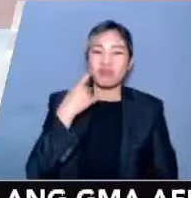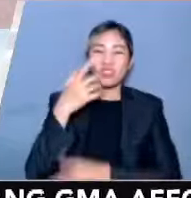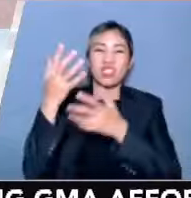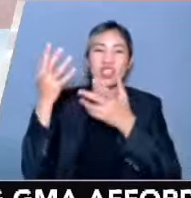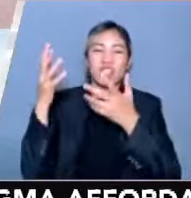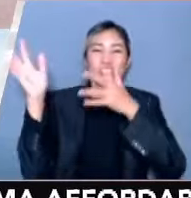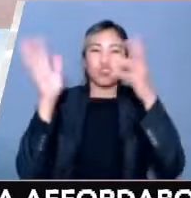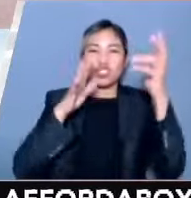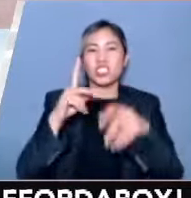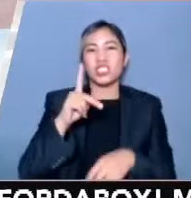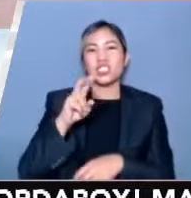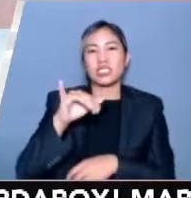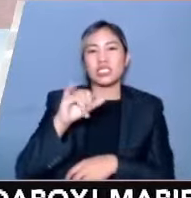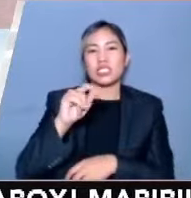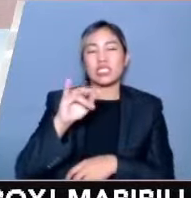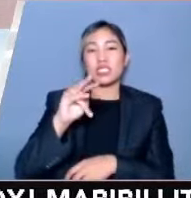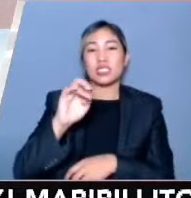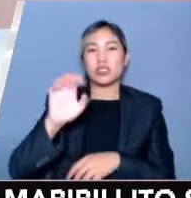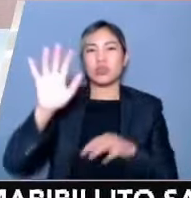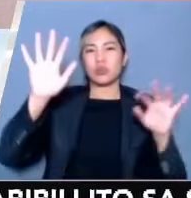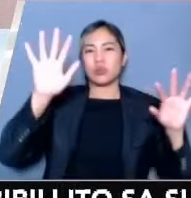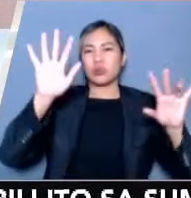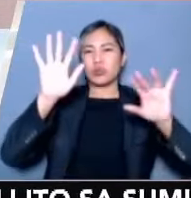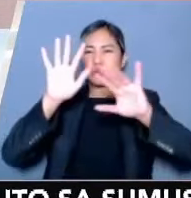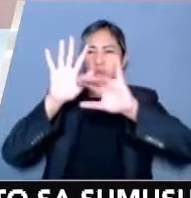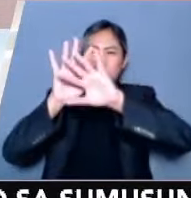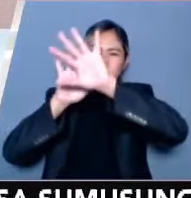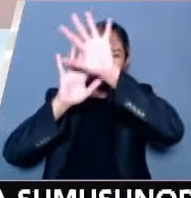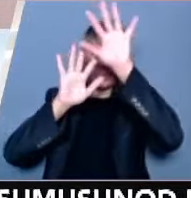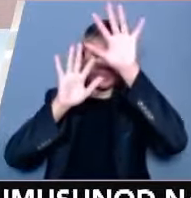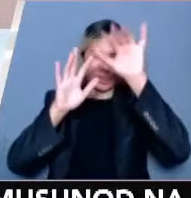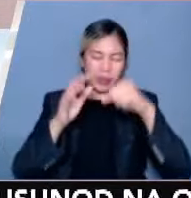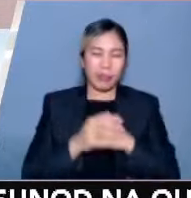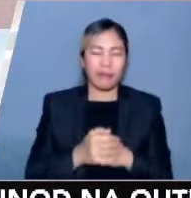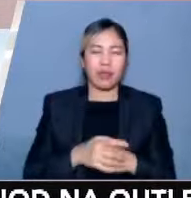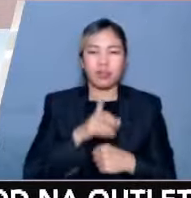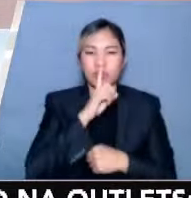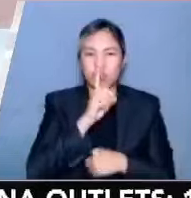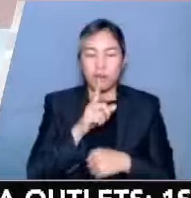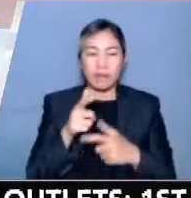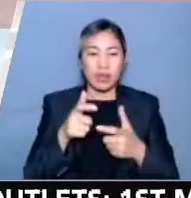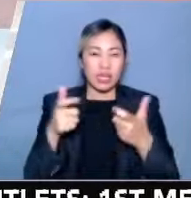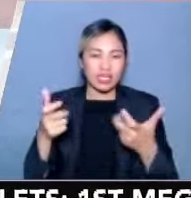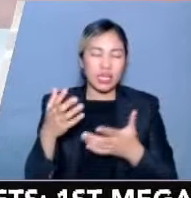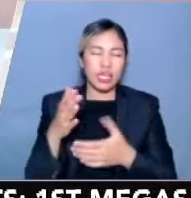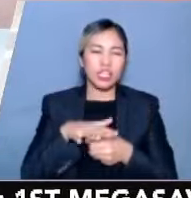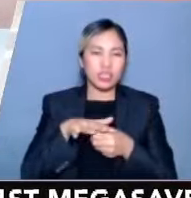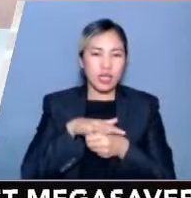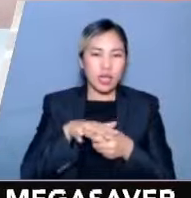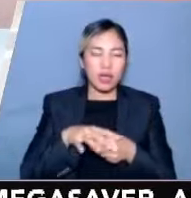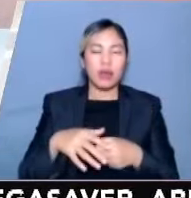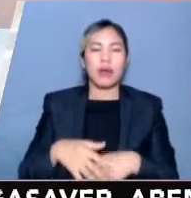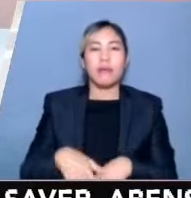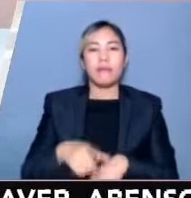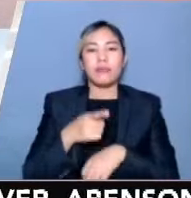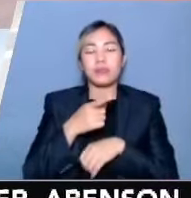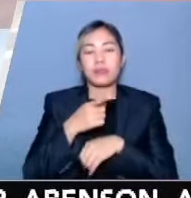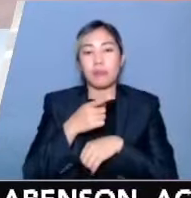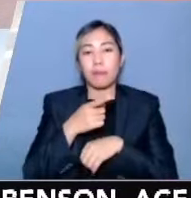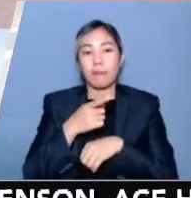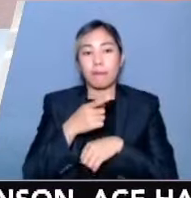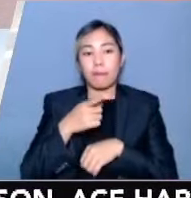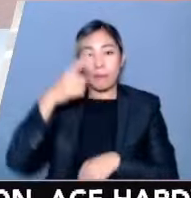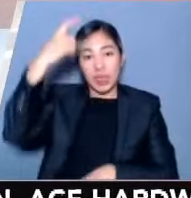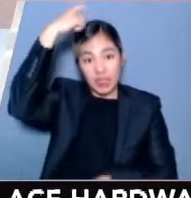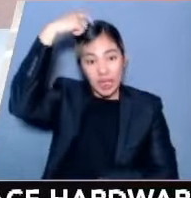nadaanan ni Christine at nadaanan din ni Julian. So malaking portion ito, Batanes, Cagayan, to include yung mga island provinces,